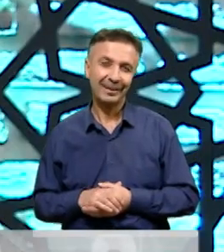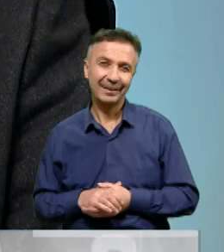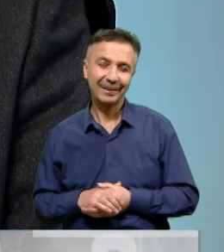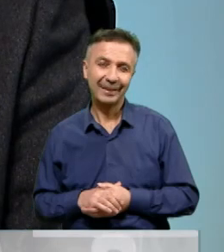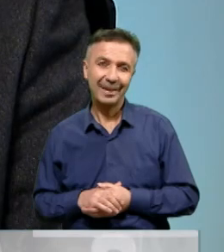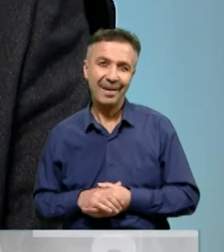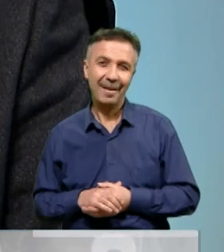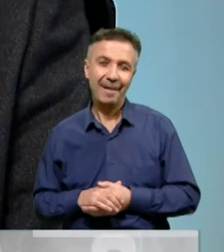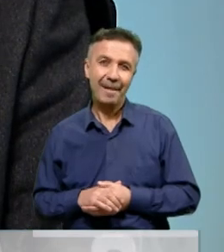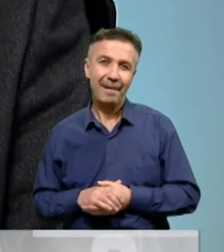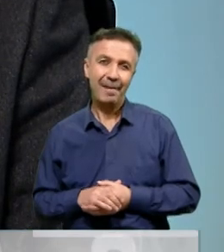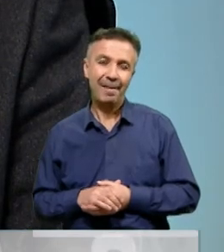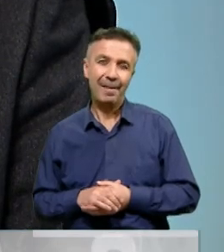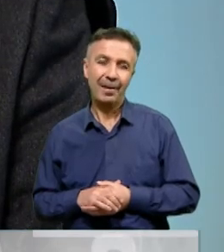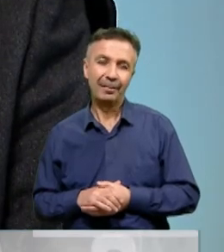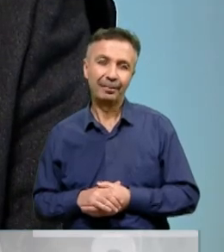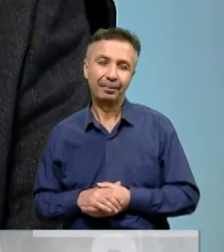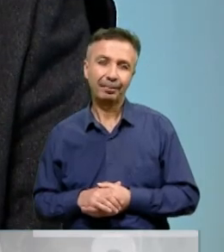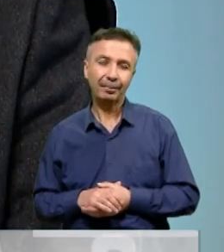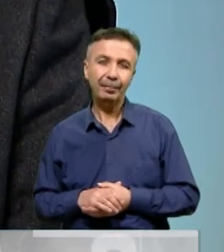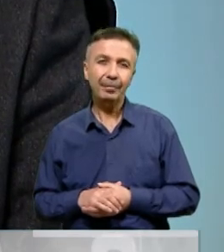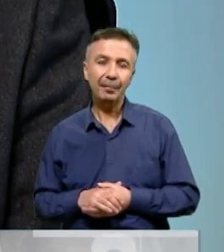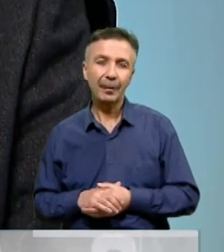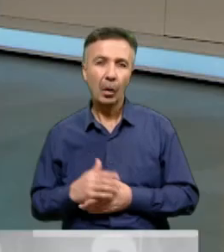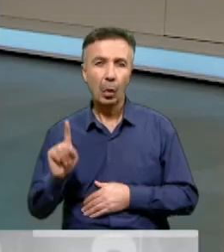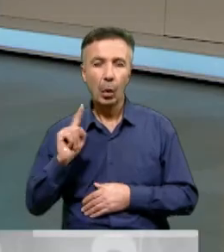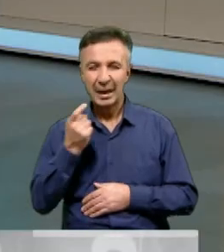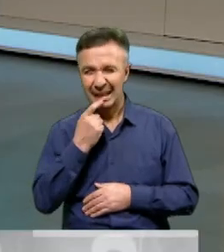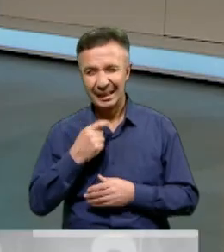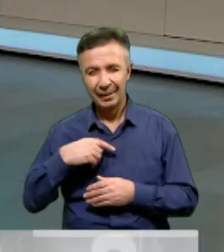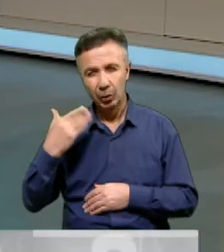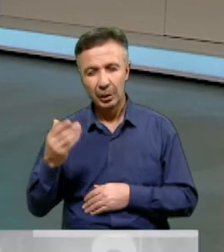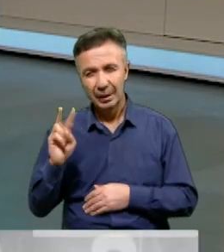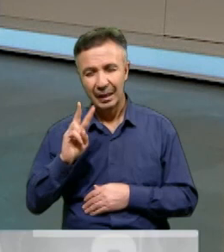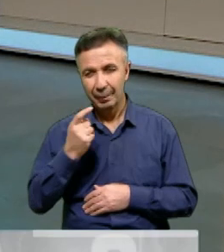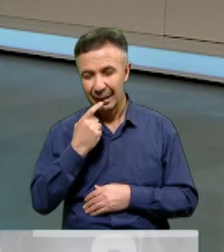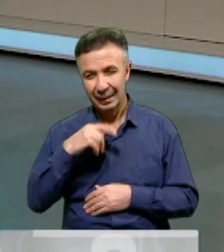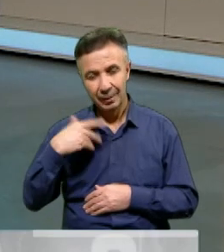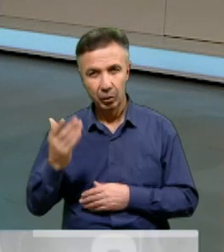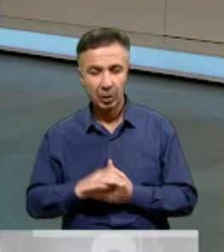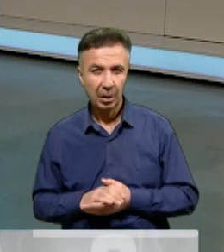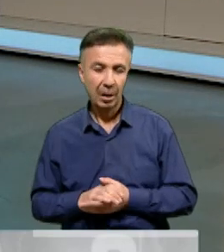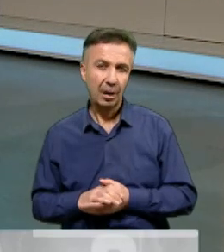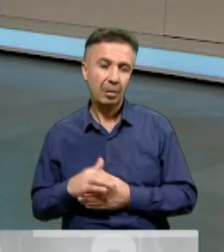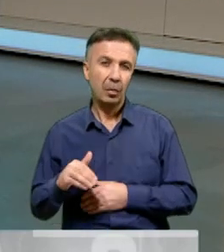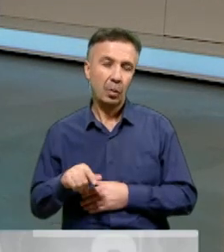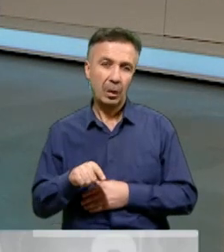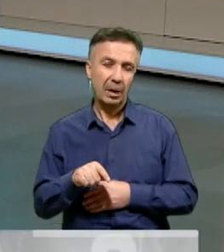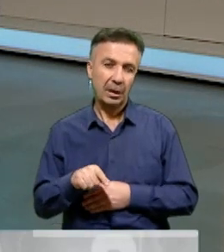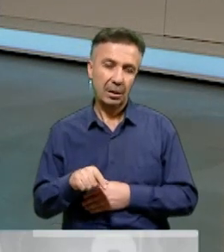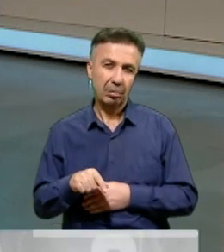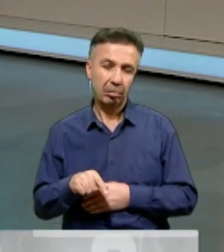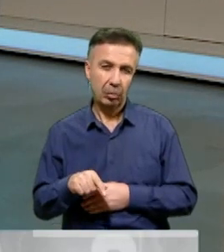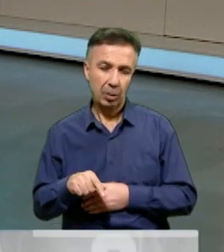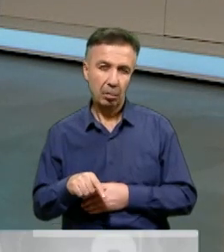bu evet, önemli. Yani belki bir 10 yıl sonra, bir 20 yıl sonra bu koltuklarda onlar oturacak. Kesinlikle. Ki buradan